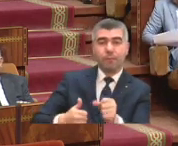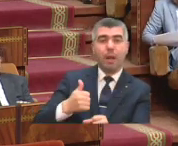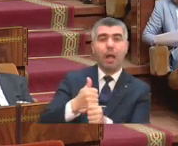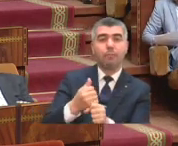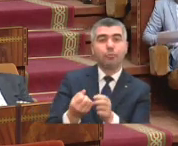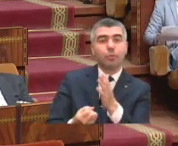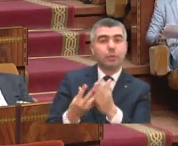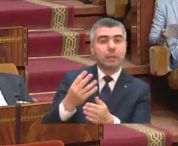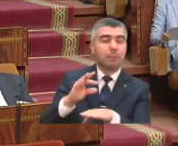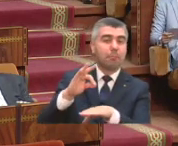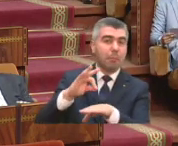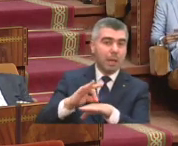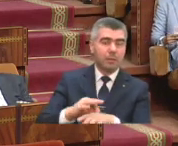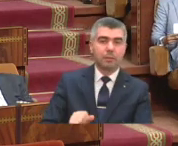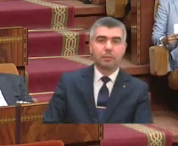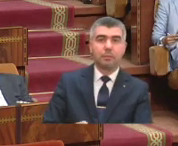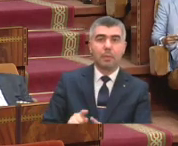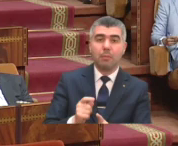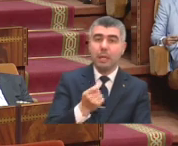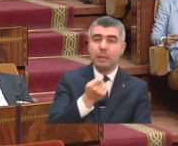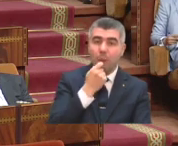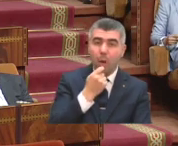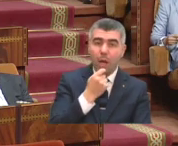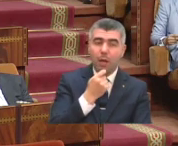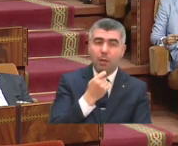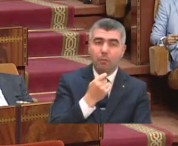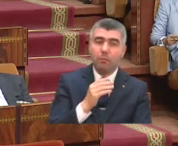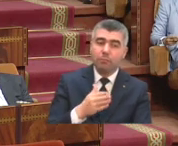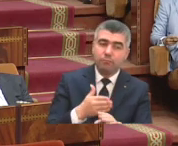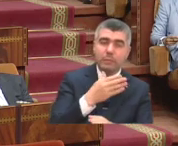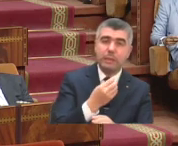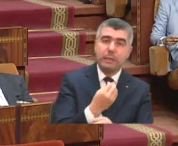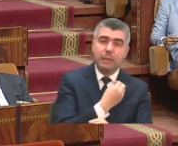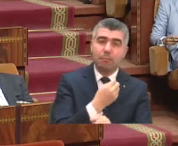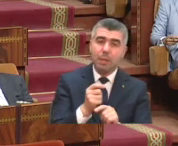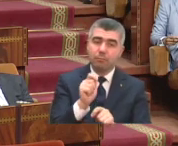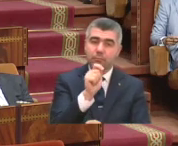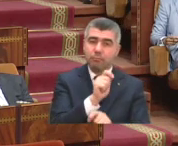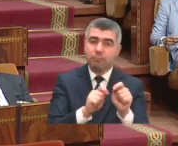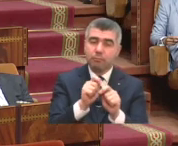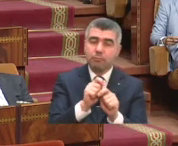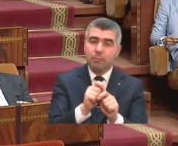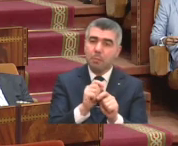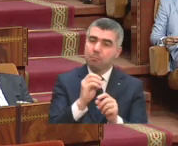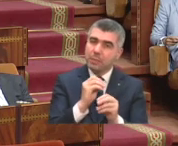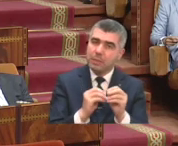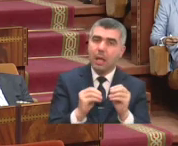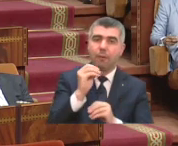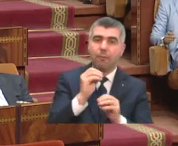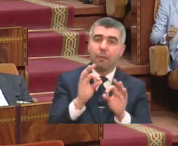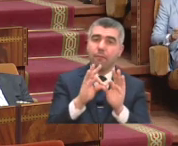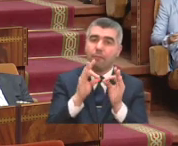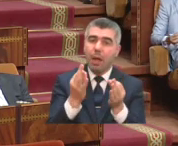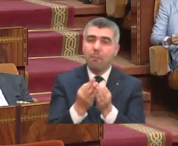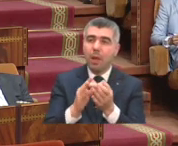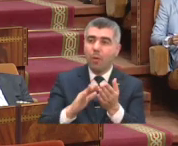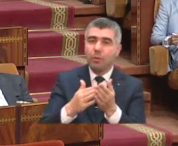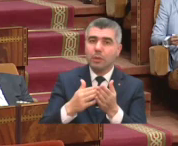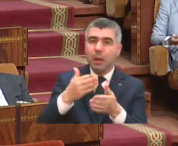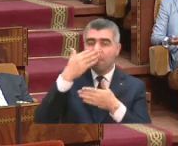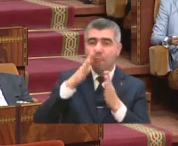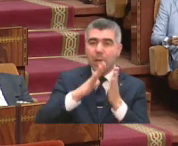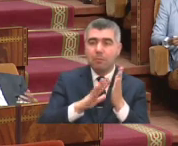كما قلتوا سيد الوزير، تكاليف ديال الدواء والعلاج باهظه وماشي في المتناول ديال جميع الاسر المغربيه، وهنا كنتكلموا على مصاريف اللي كتجاوز